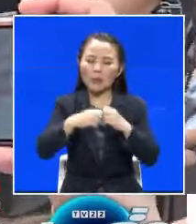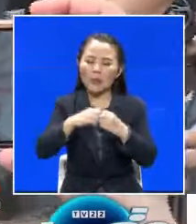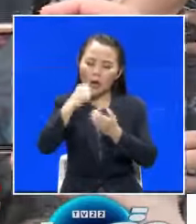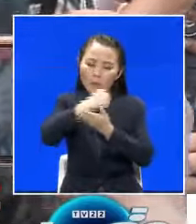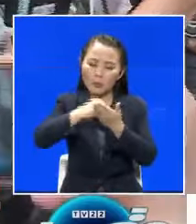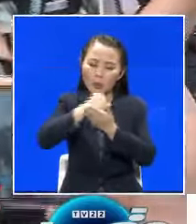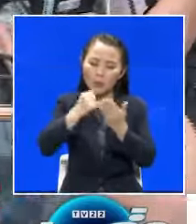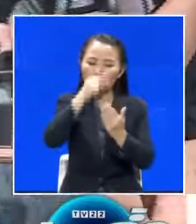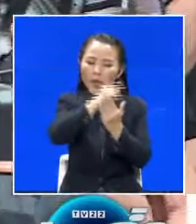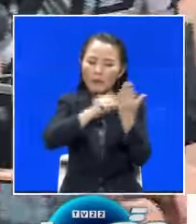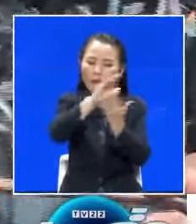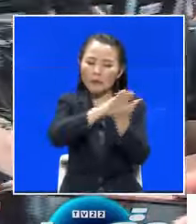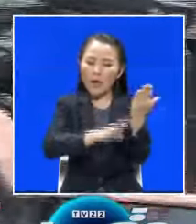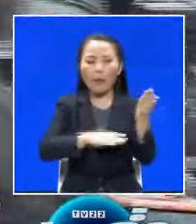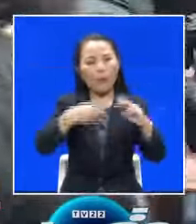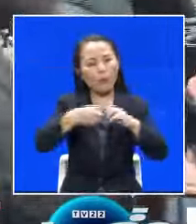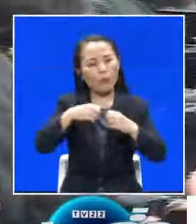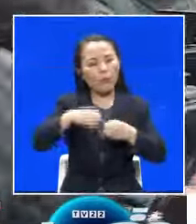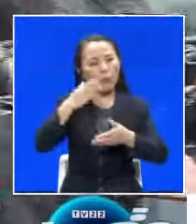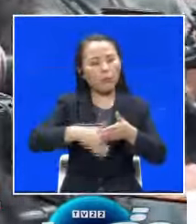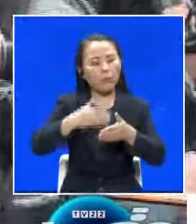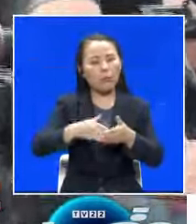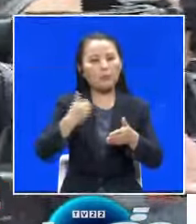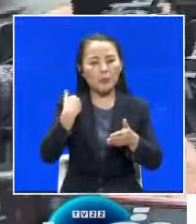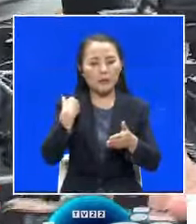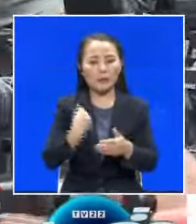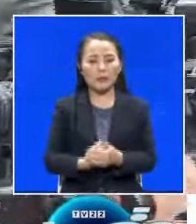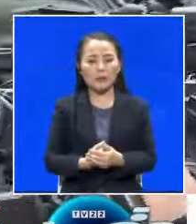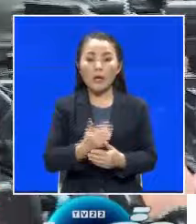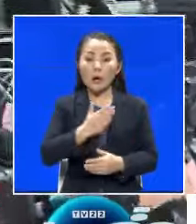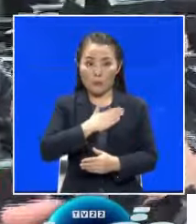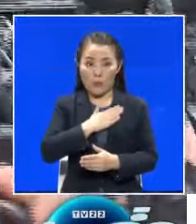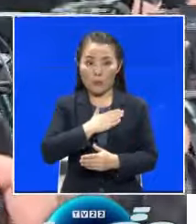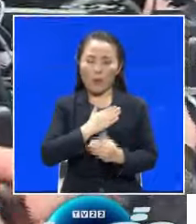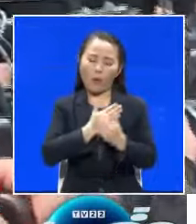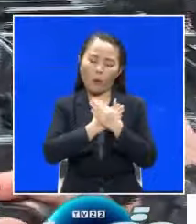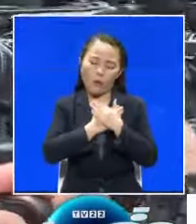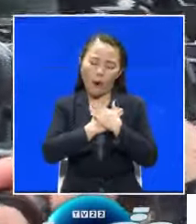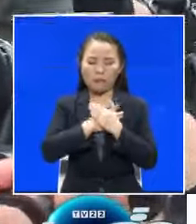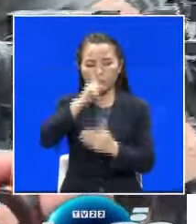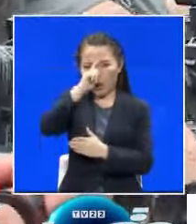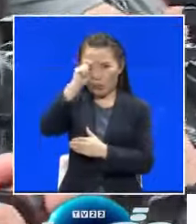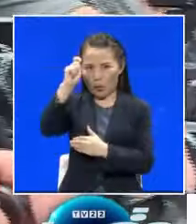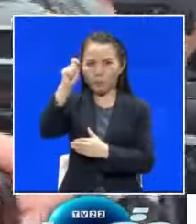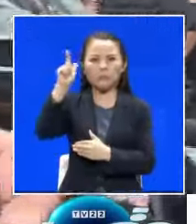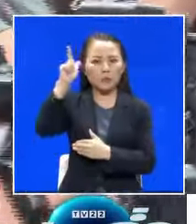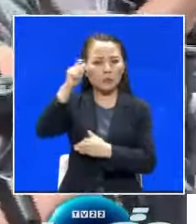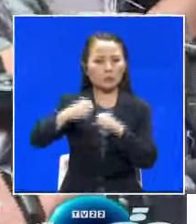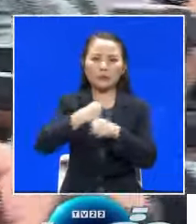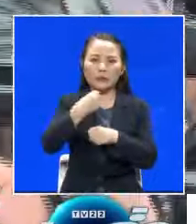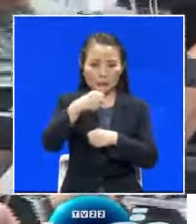ายประเทศแล้วจะหมดอยู่แล้ว เราเข้าไปทำไมข้างใน ผมมาด้วยความรักและศรัทธาในตัวท่านมาหลายสิบ